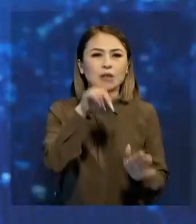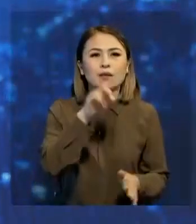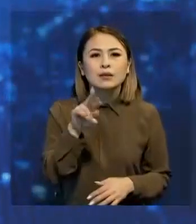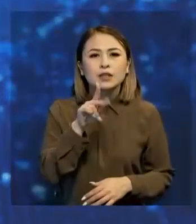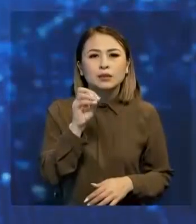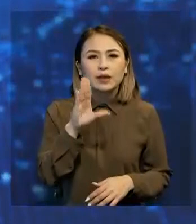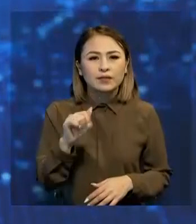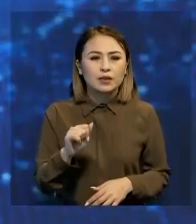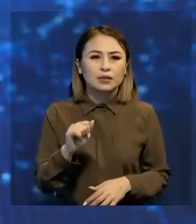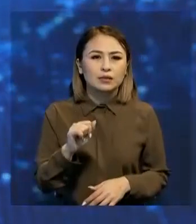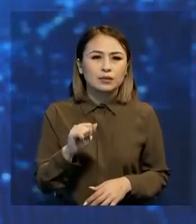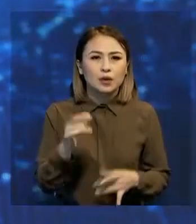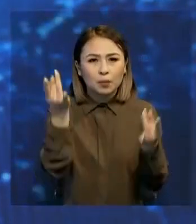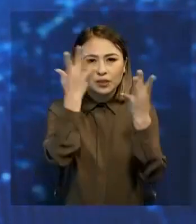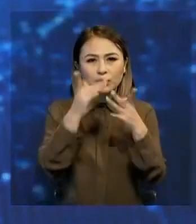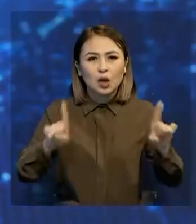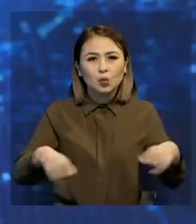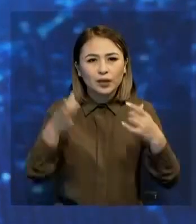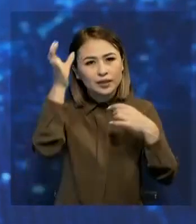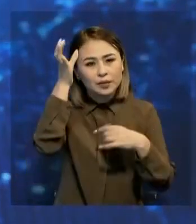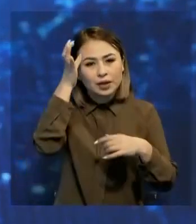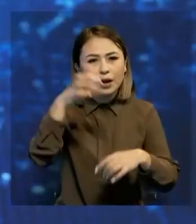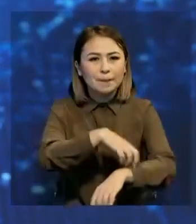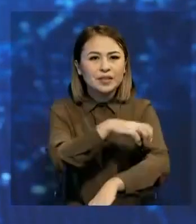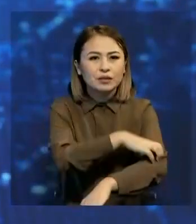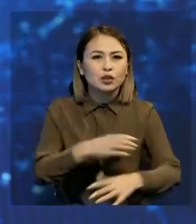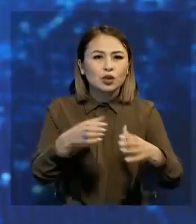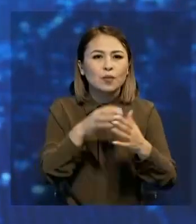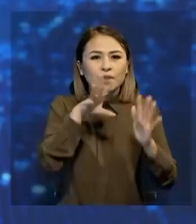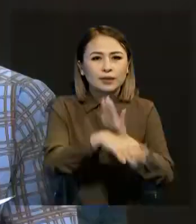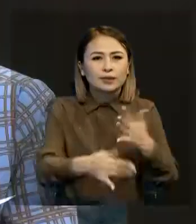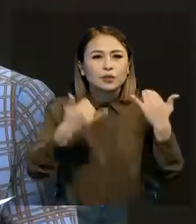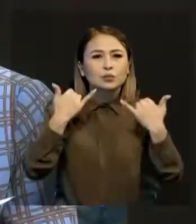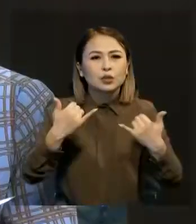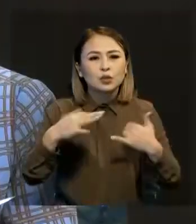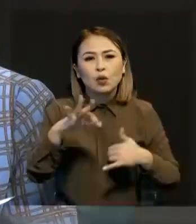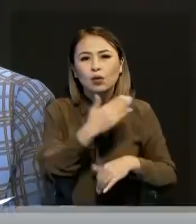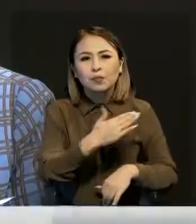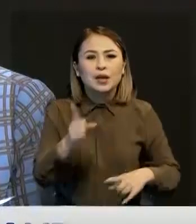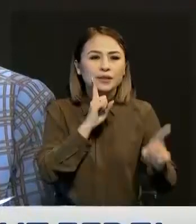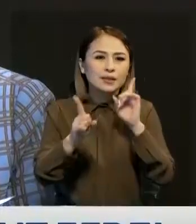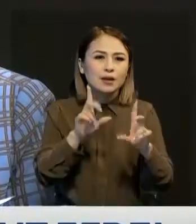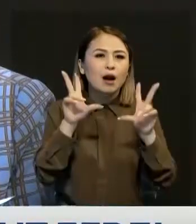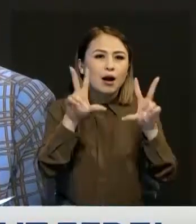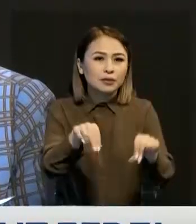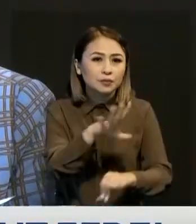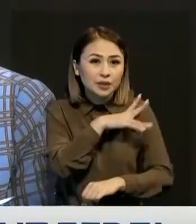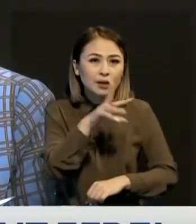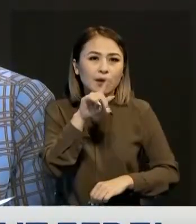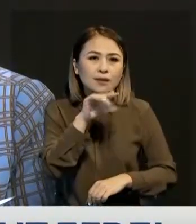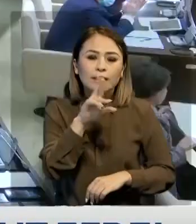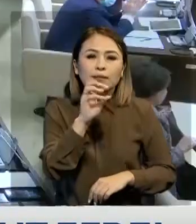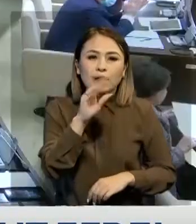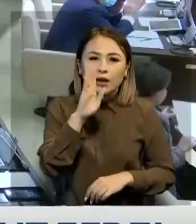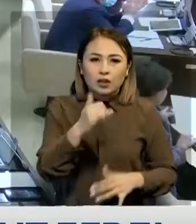Сенатор Ләззат Қалтаева әлеуметтік мәдени даму және ғылым комитетінің құрамына кірді. Бүгін ол палата отырысында ант